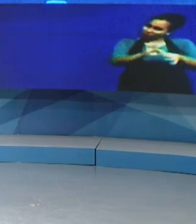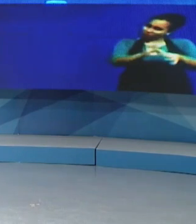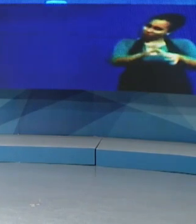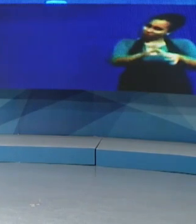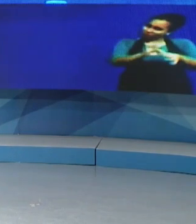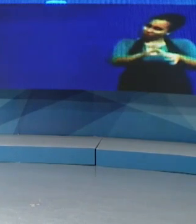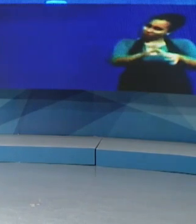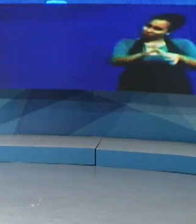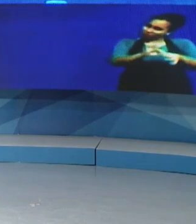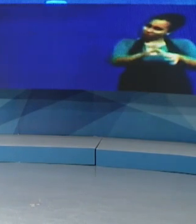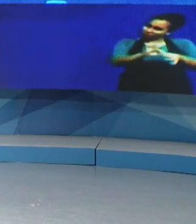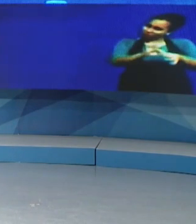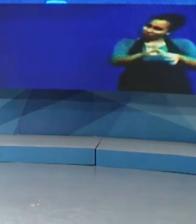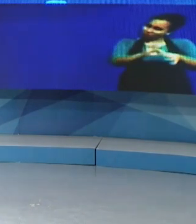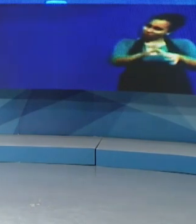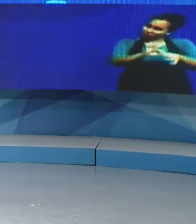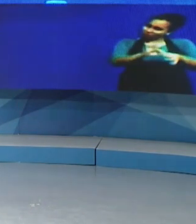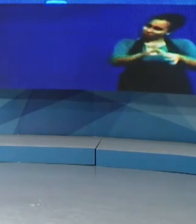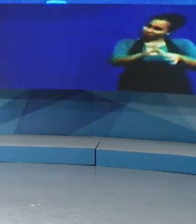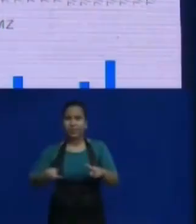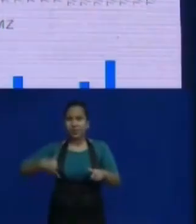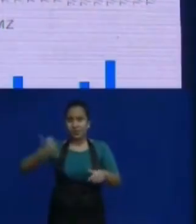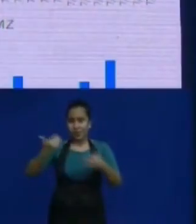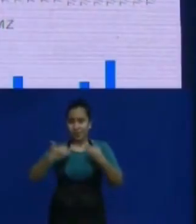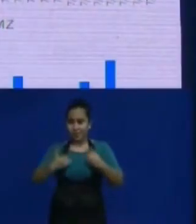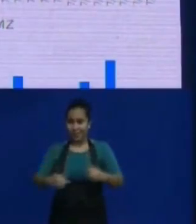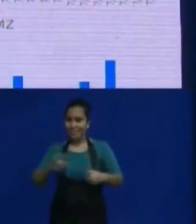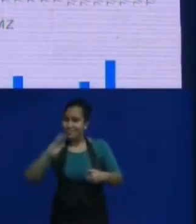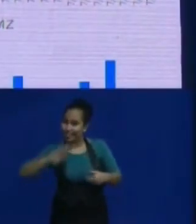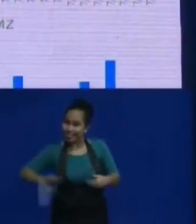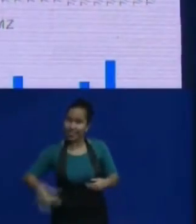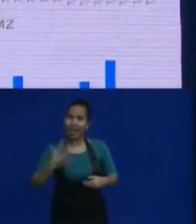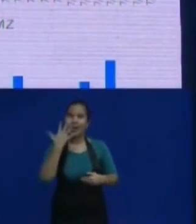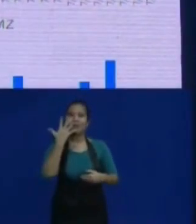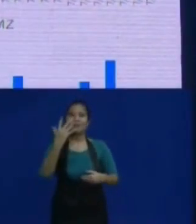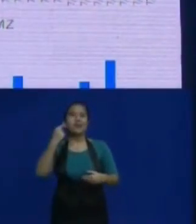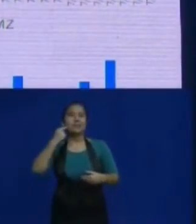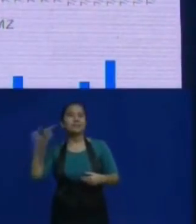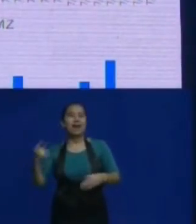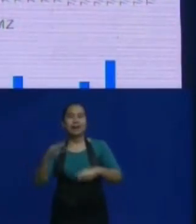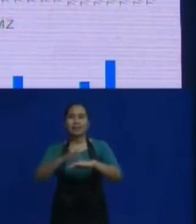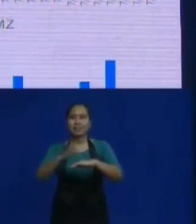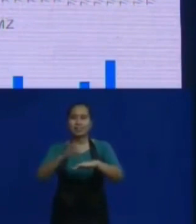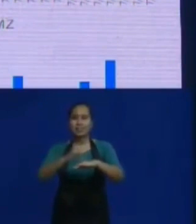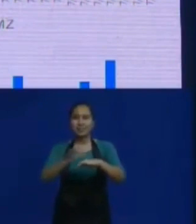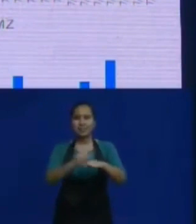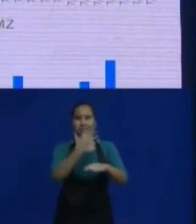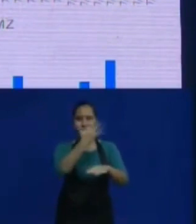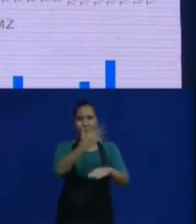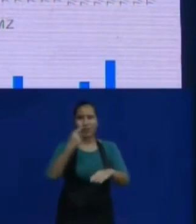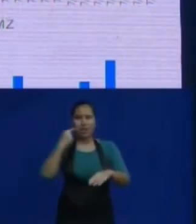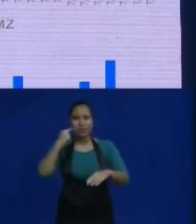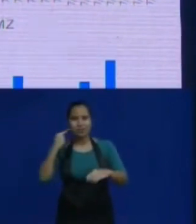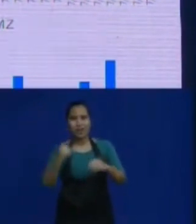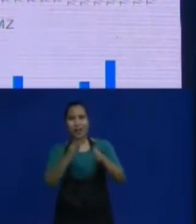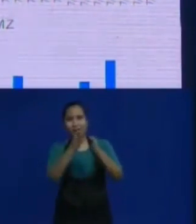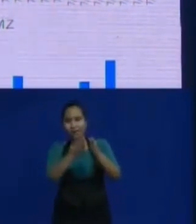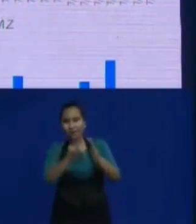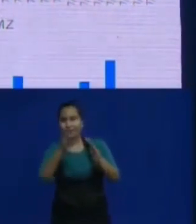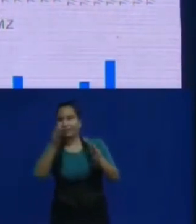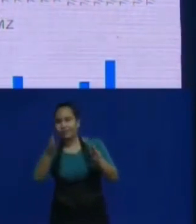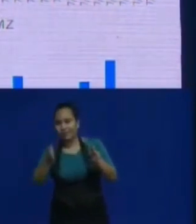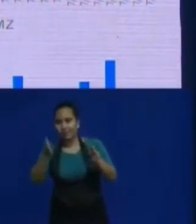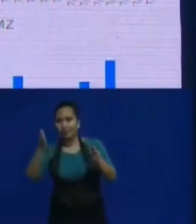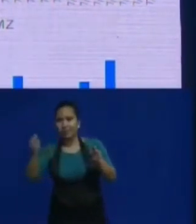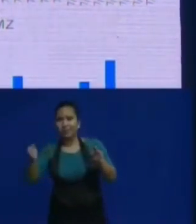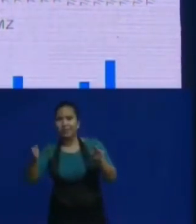na 5 dagen ziek worden. En je ziet dat ongeveer om de 5 dagen het aantal gevallen meer